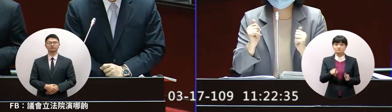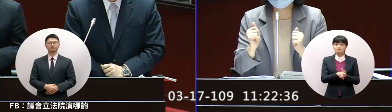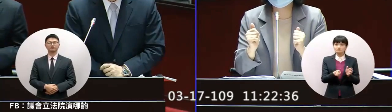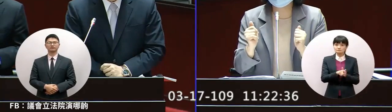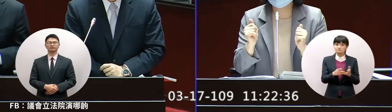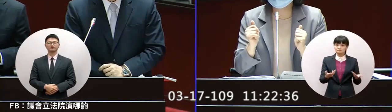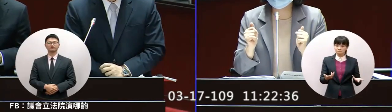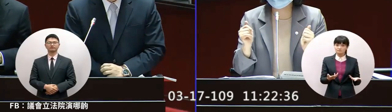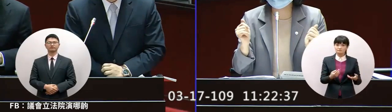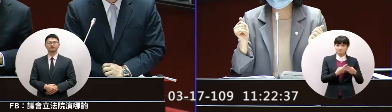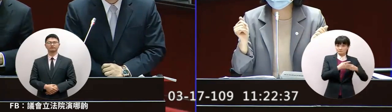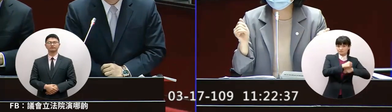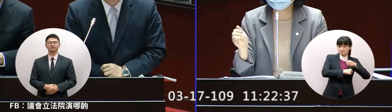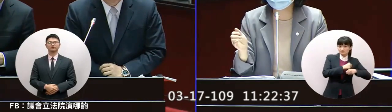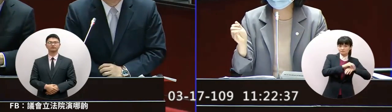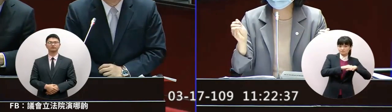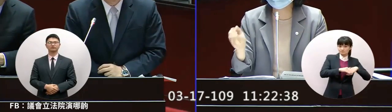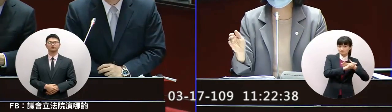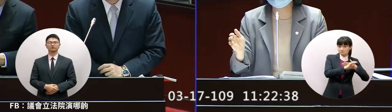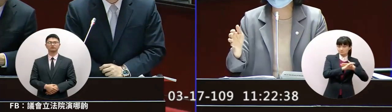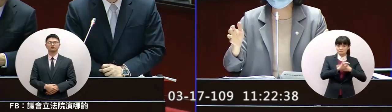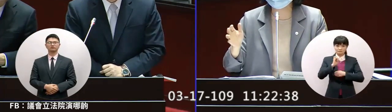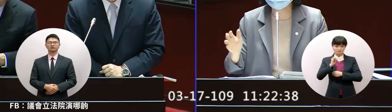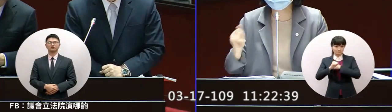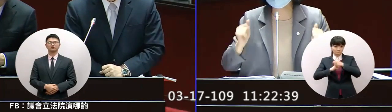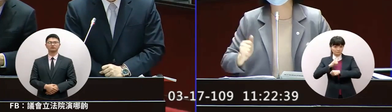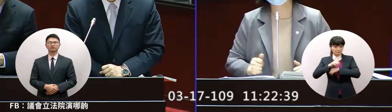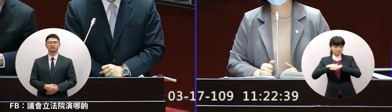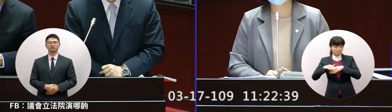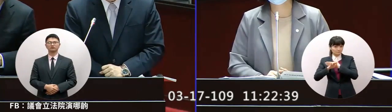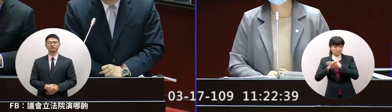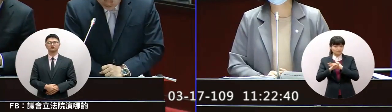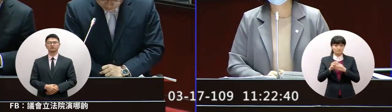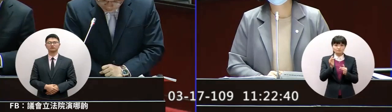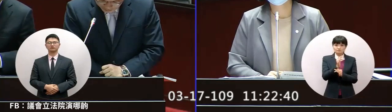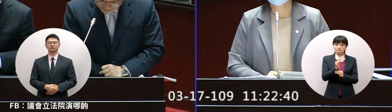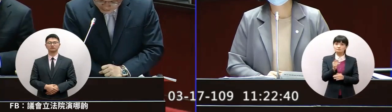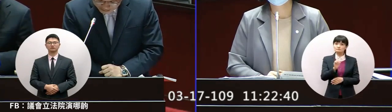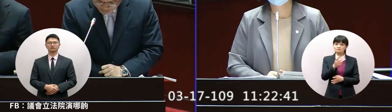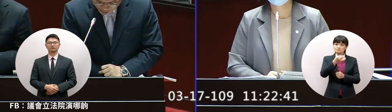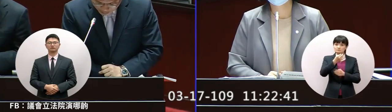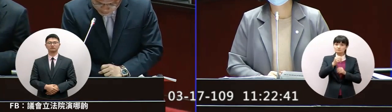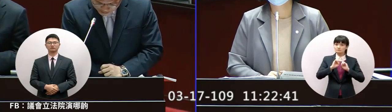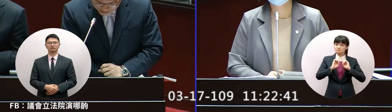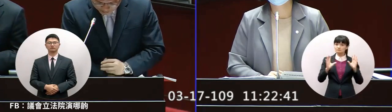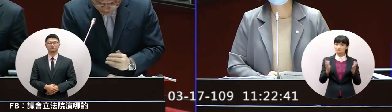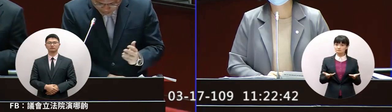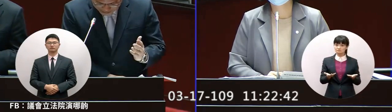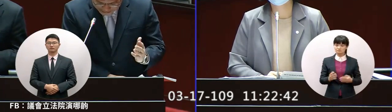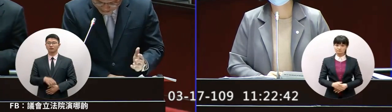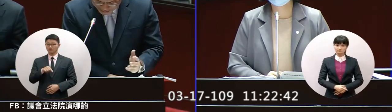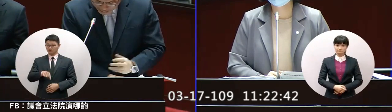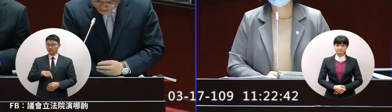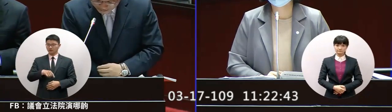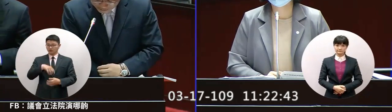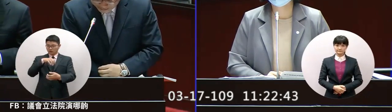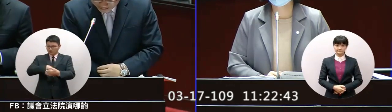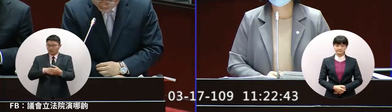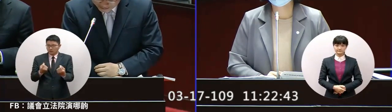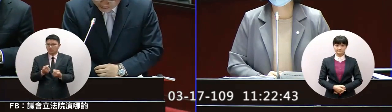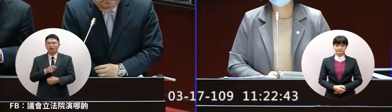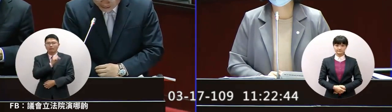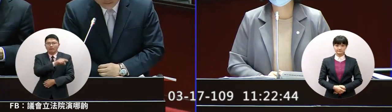被动的安全测试设备可以建制完成？ 因为这个委这个包括这个采购